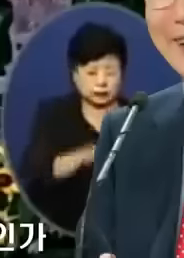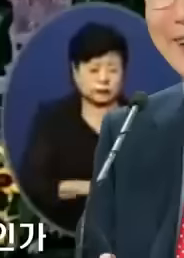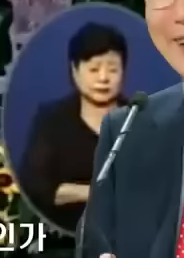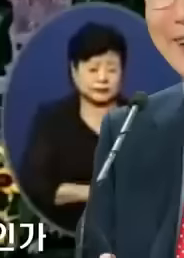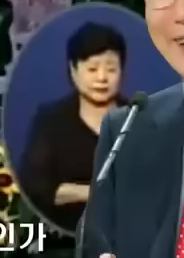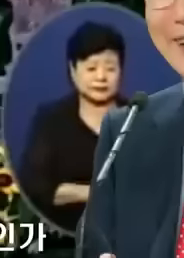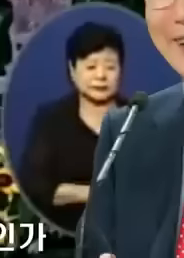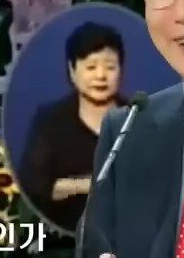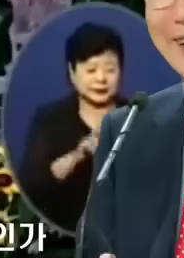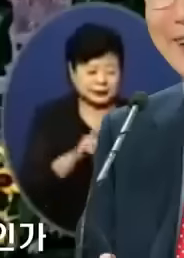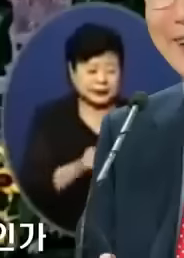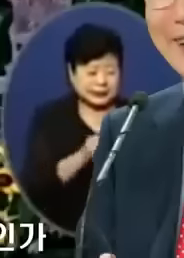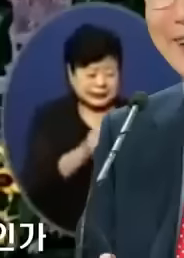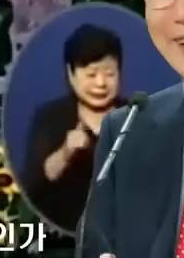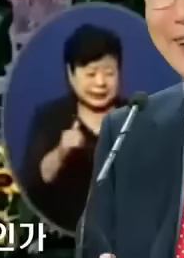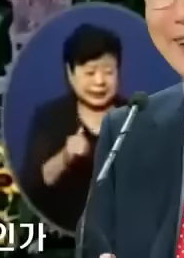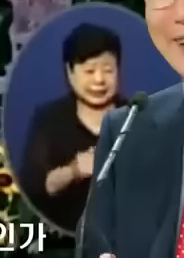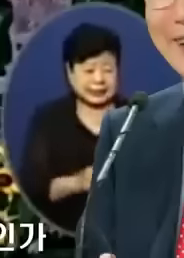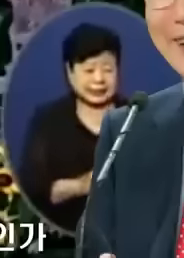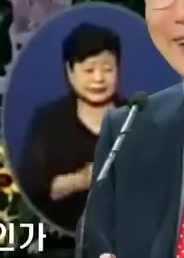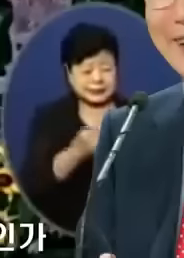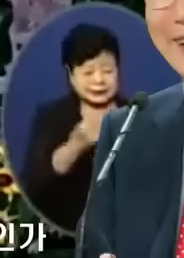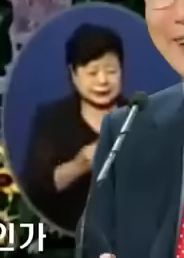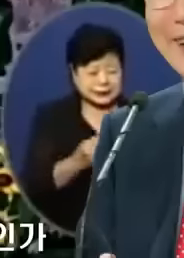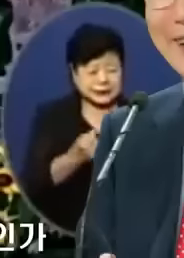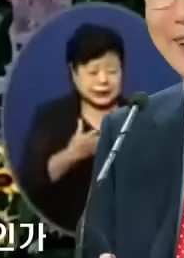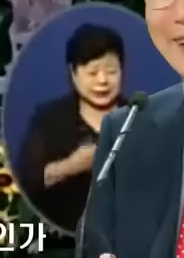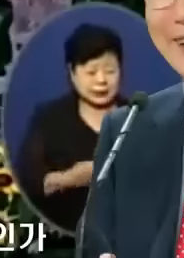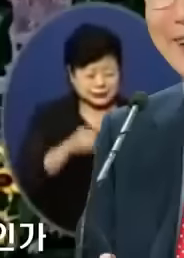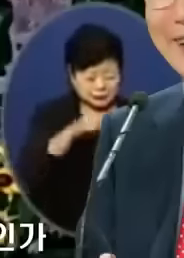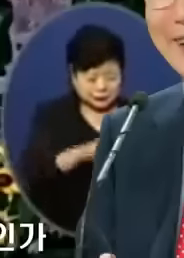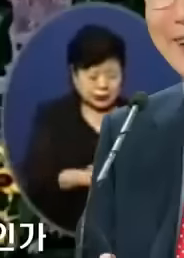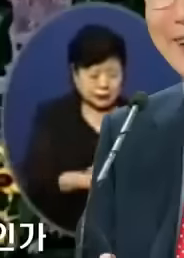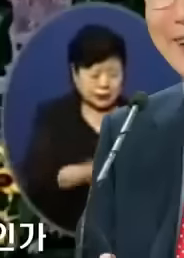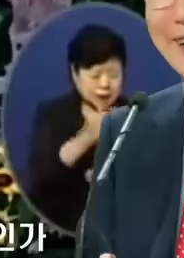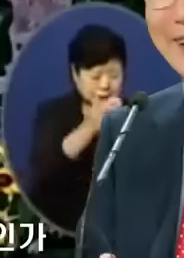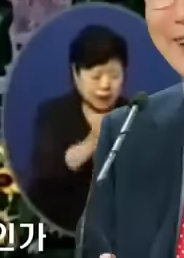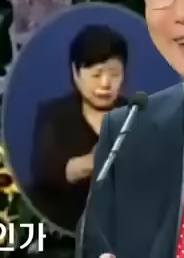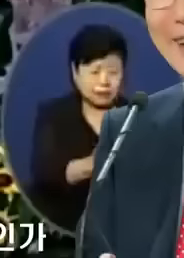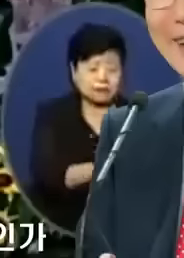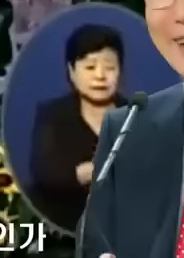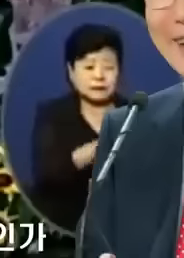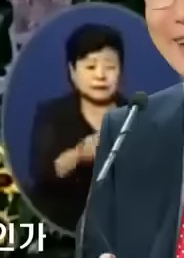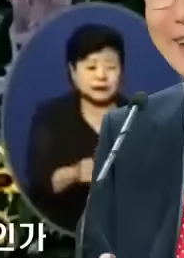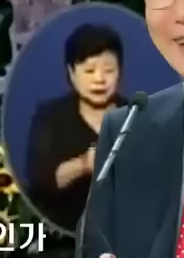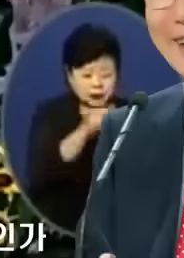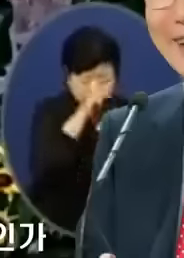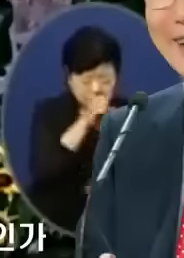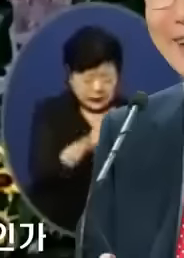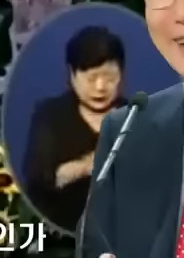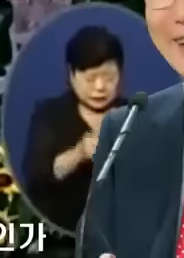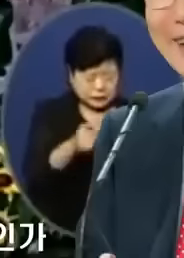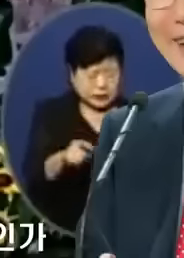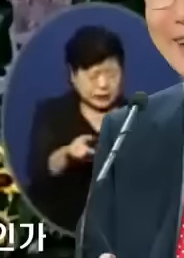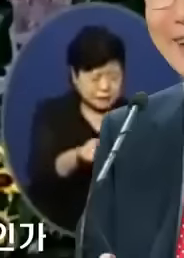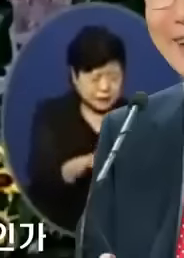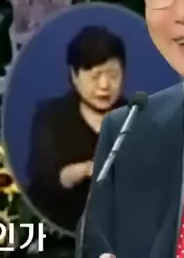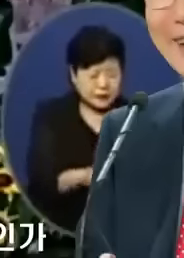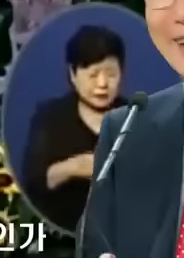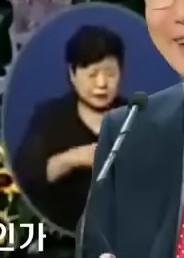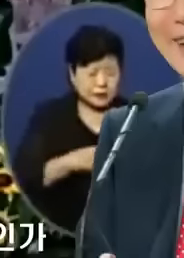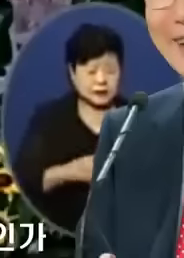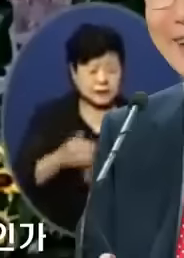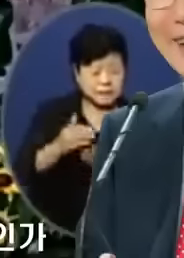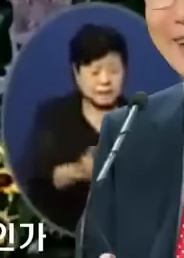있습니다. 그럴 때 인간적인 해석을 함으로써 낙심하거나 절망해서는 안 됩니다. 우리가 좋은 하나님을 굳게 믿고 거센 파도를